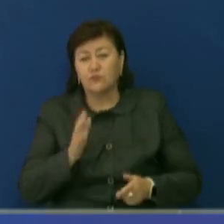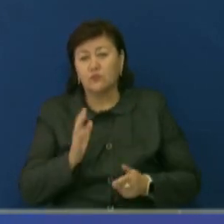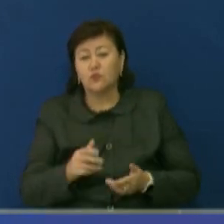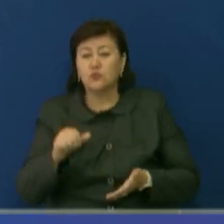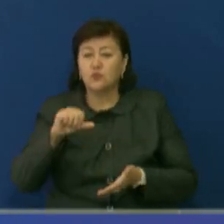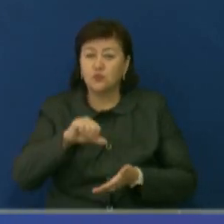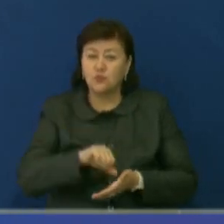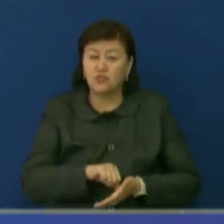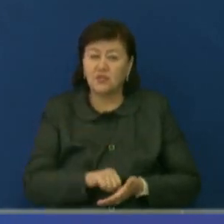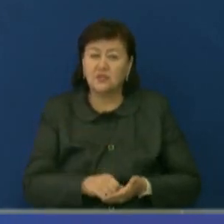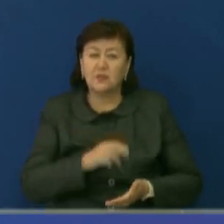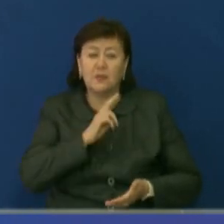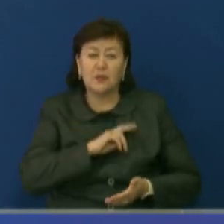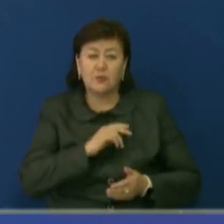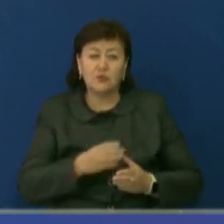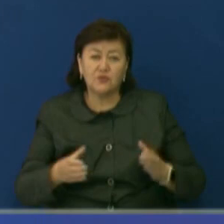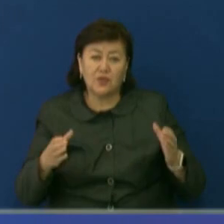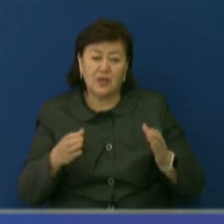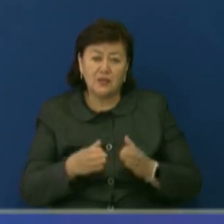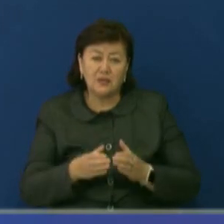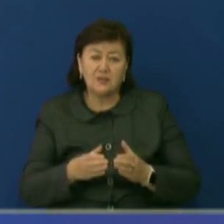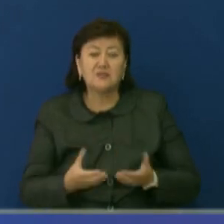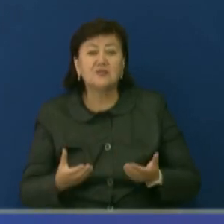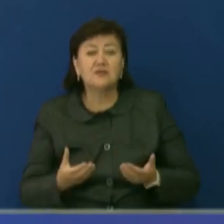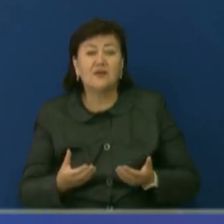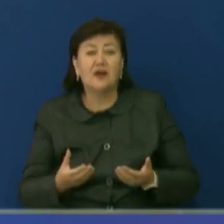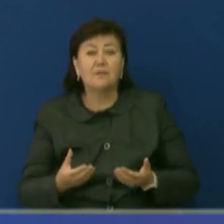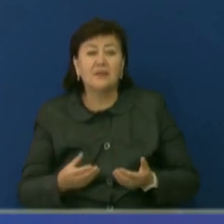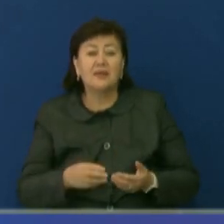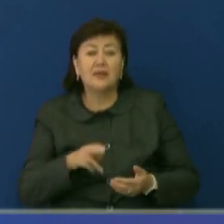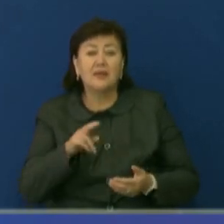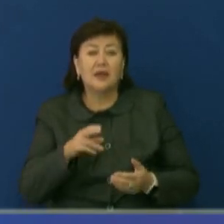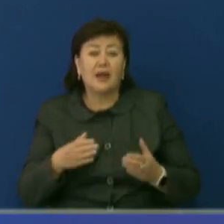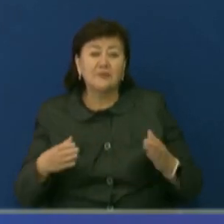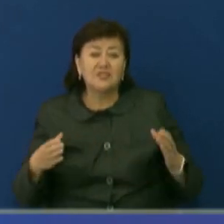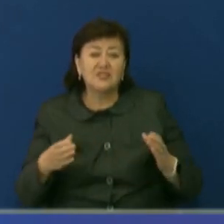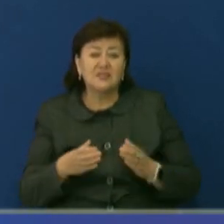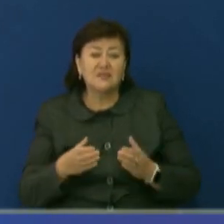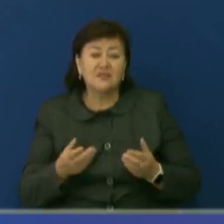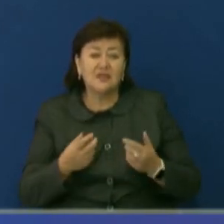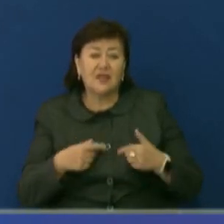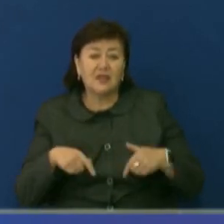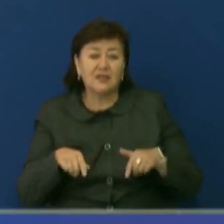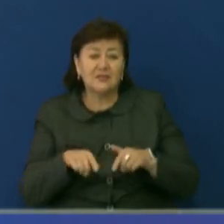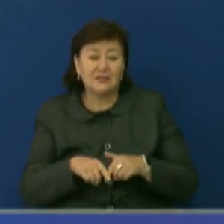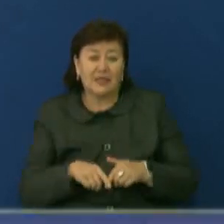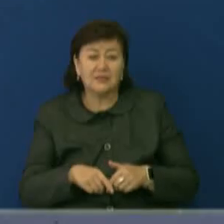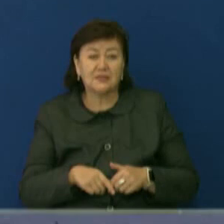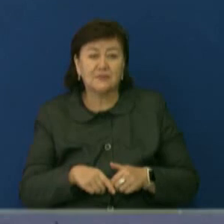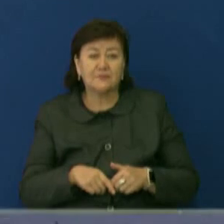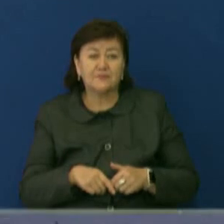и представителей общественности, а не как раньше, когда директор учебного заведения фактически единолично принимал решение.